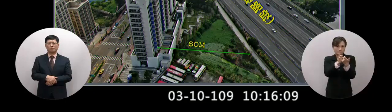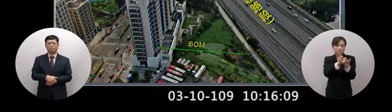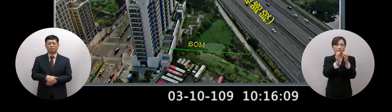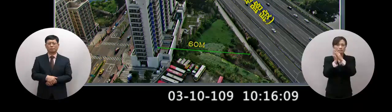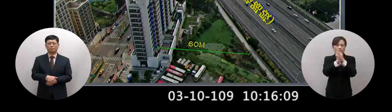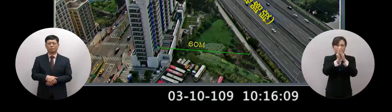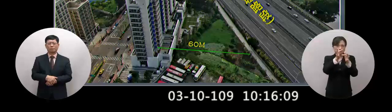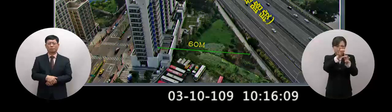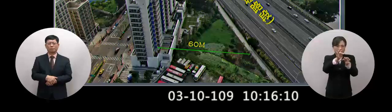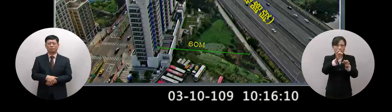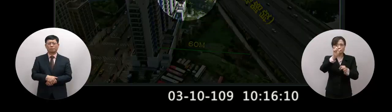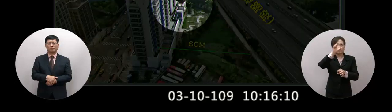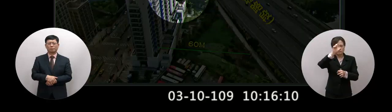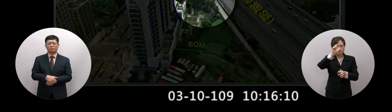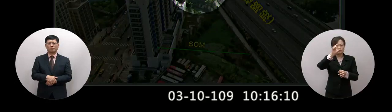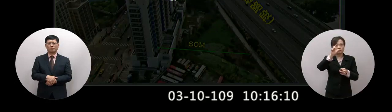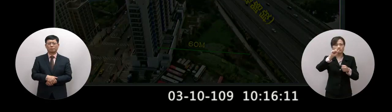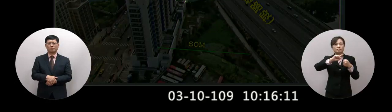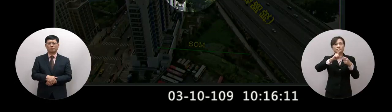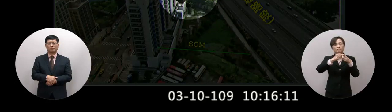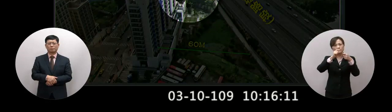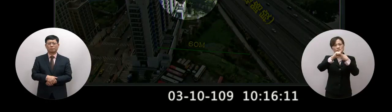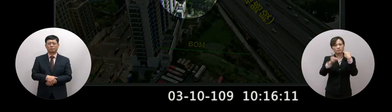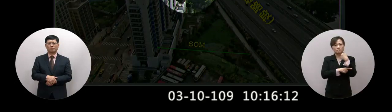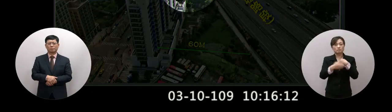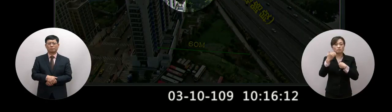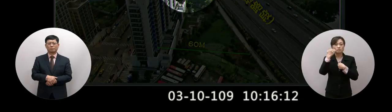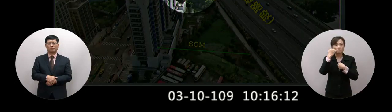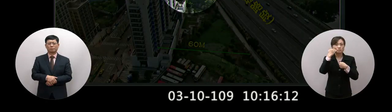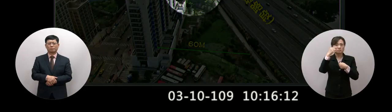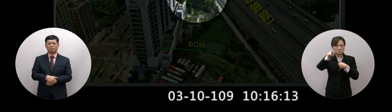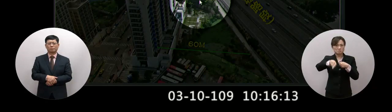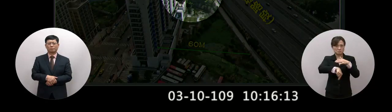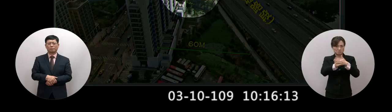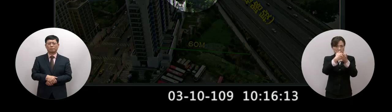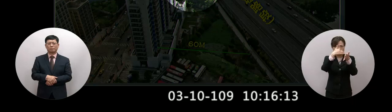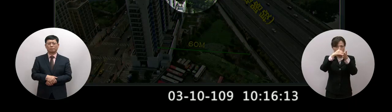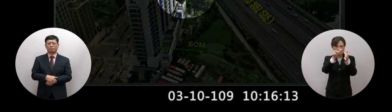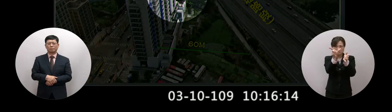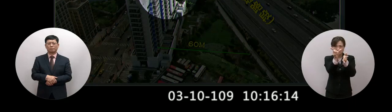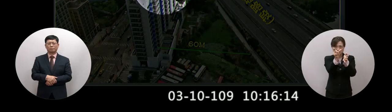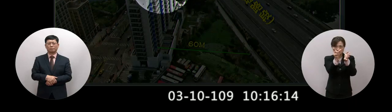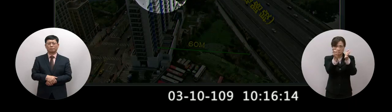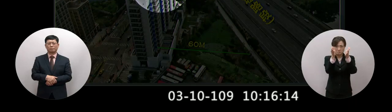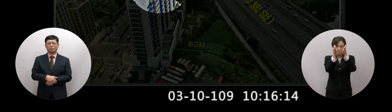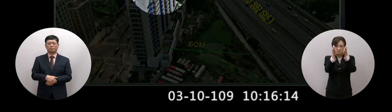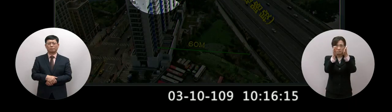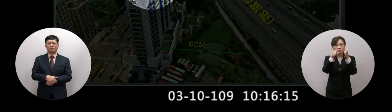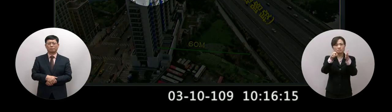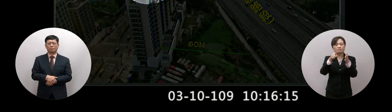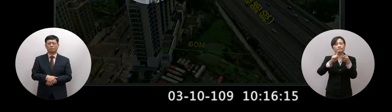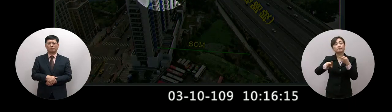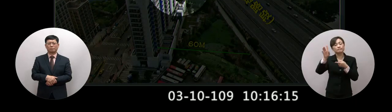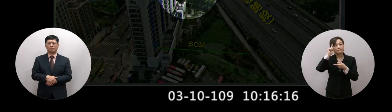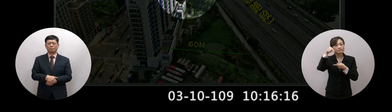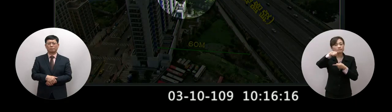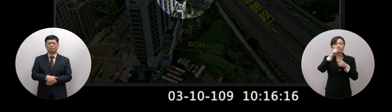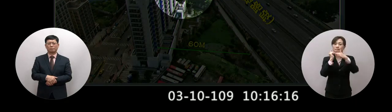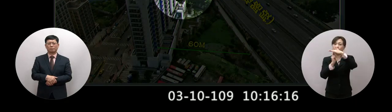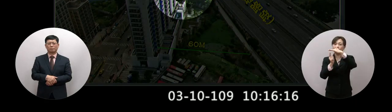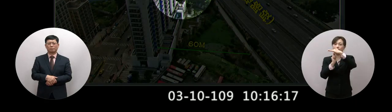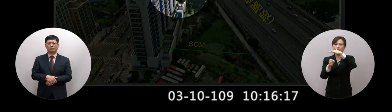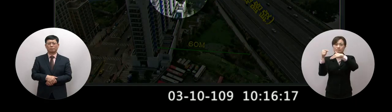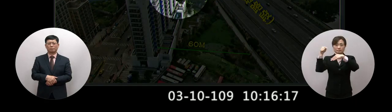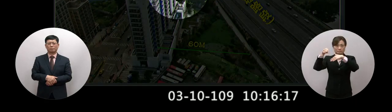各位了解我意思吗？如果你只量这一端，测量的人说抱歉。这是属于高速公